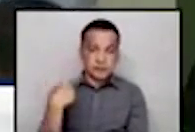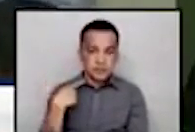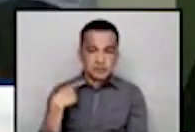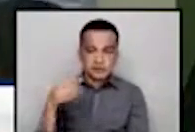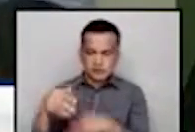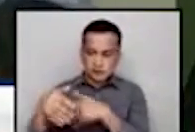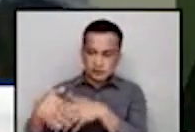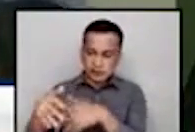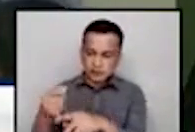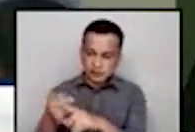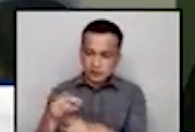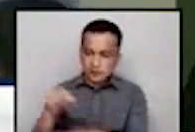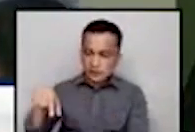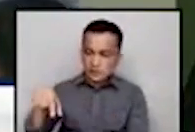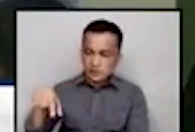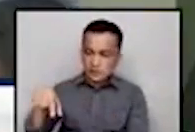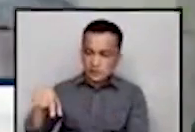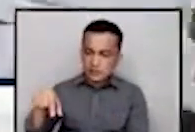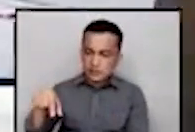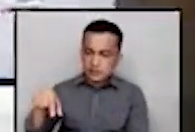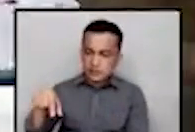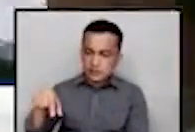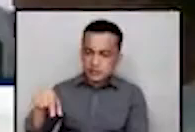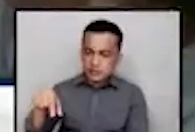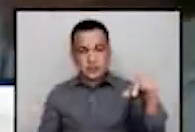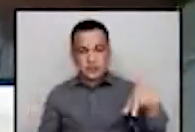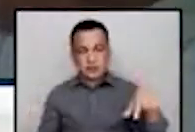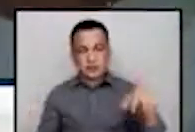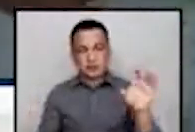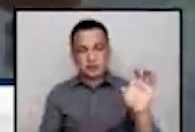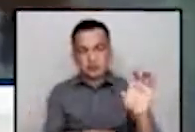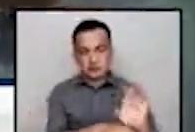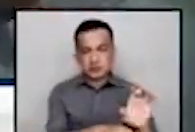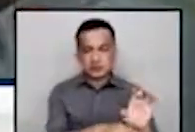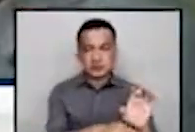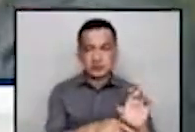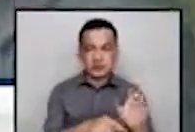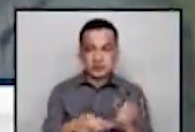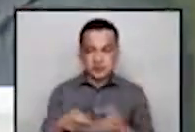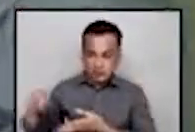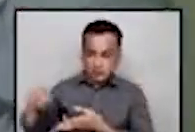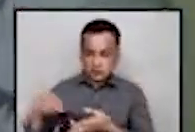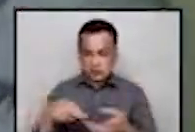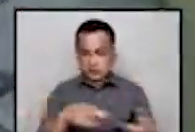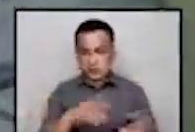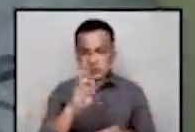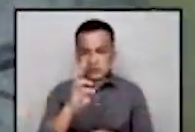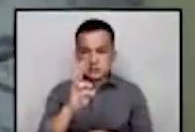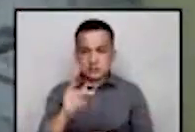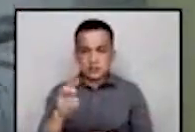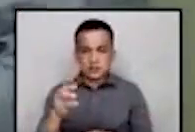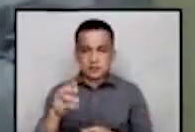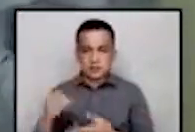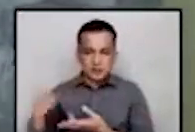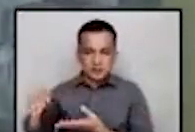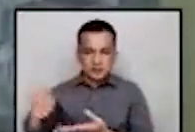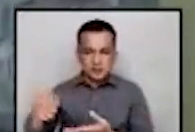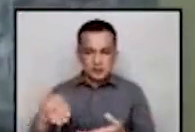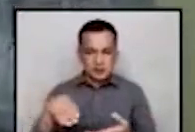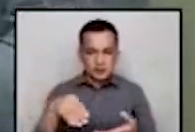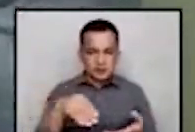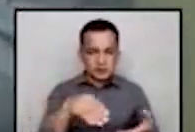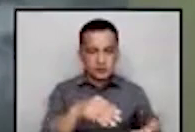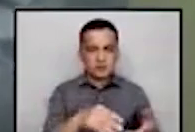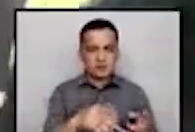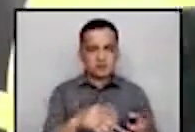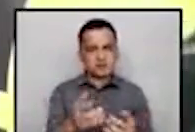Quirino Grandstand patungo sa Quiapo Church. Ang ruta ay nasa 6 na kilometro ang haba at inaasahan na tatagal ito ng humigit kumulang